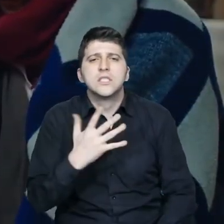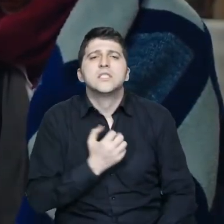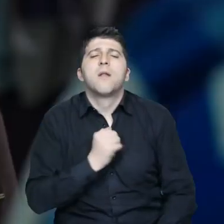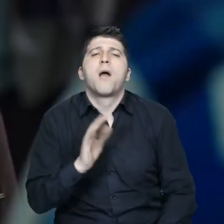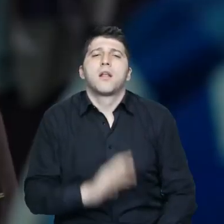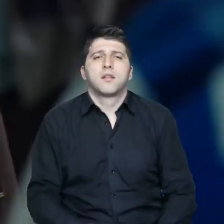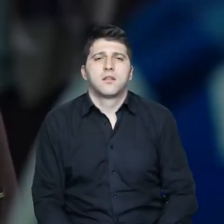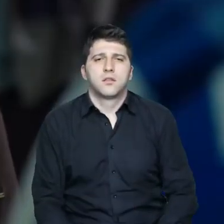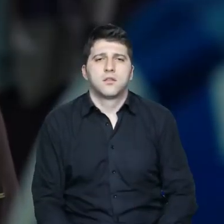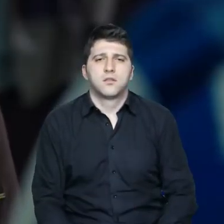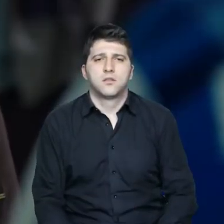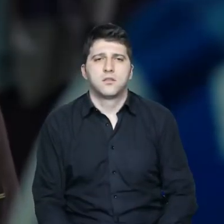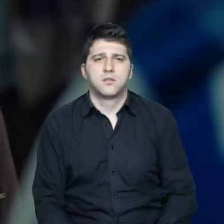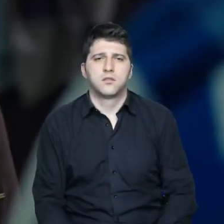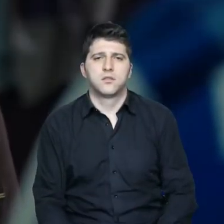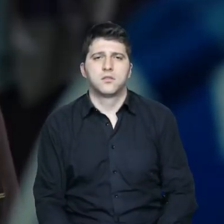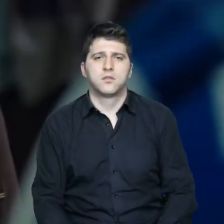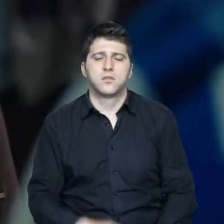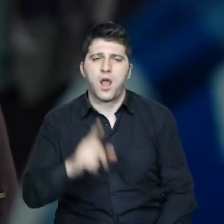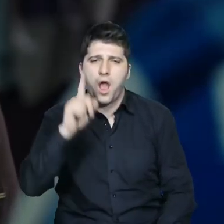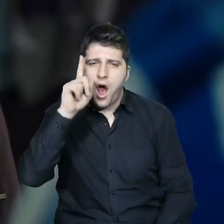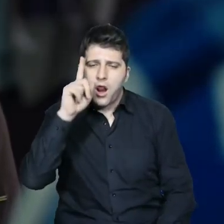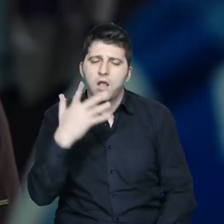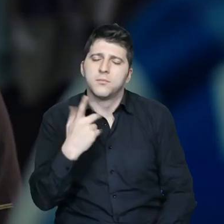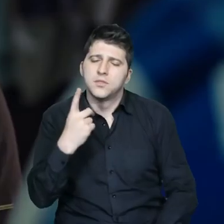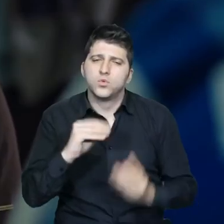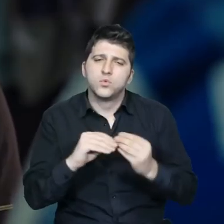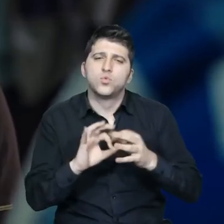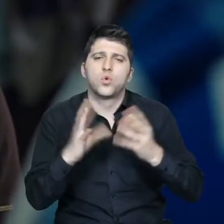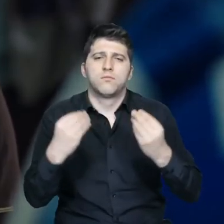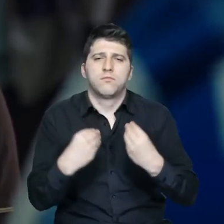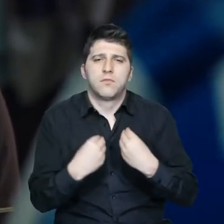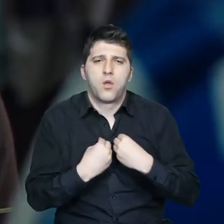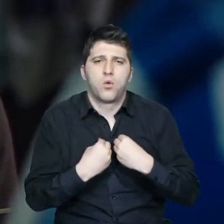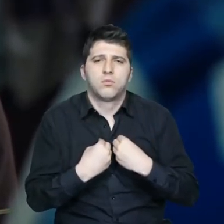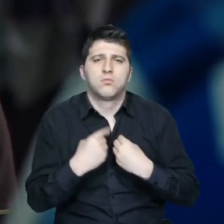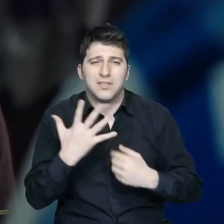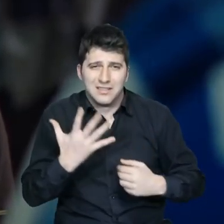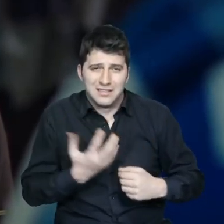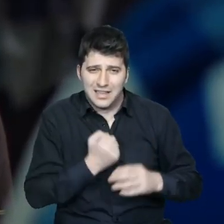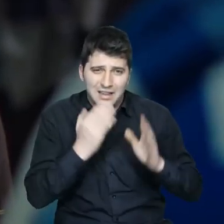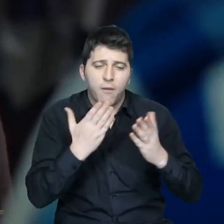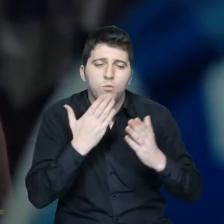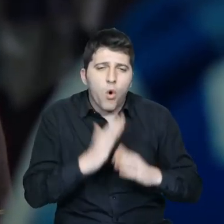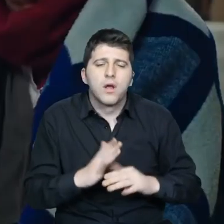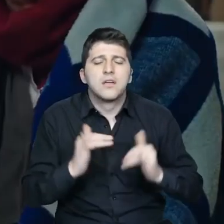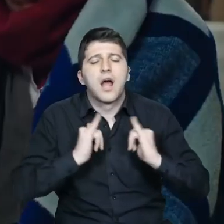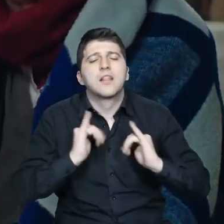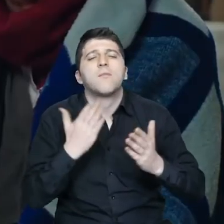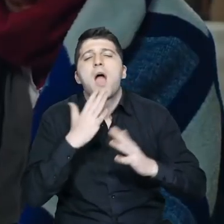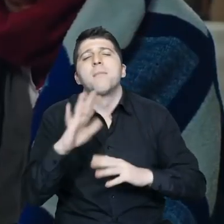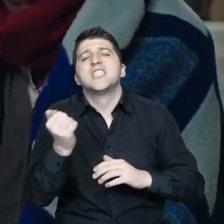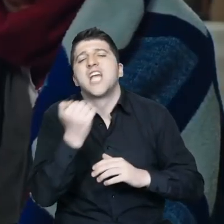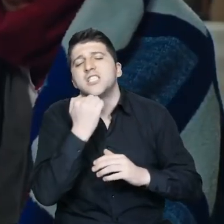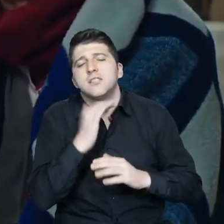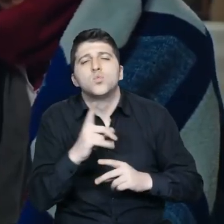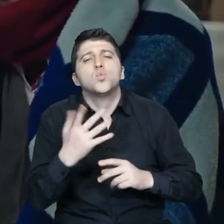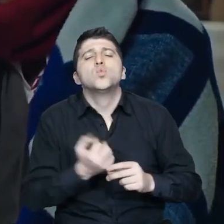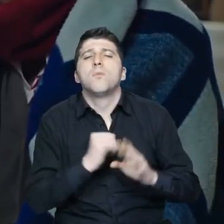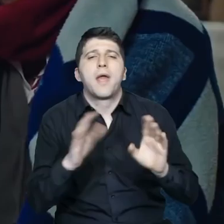sıkmayın. Allah pekmez alır, balı verir. Ne cefa baki, ne sefa. Her şey geçici. Siz